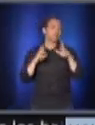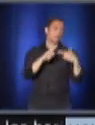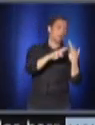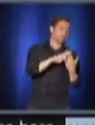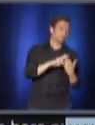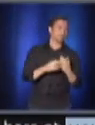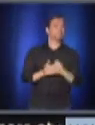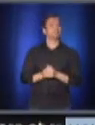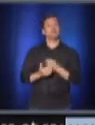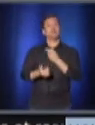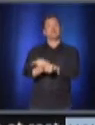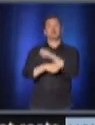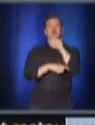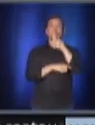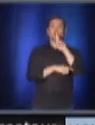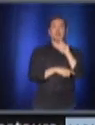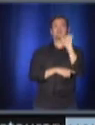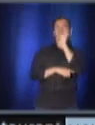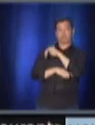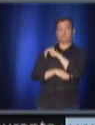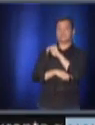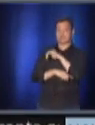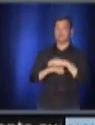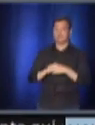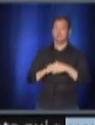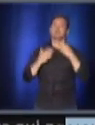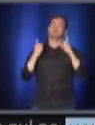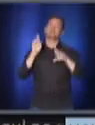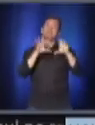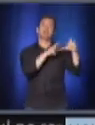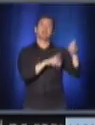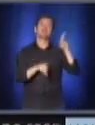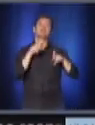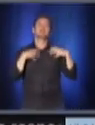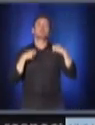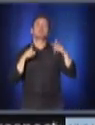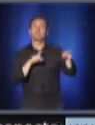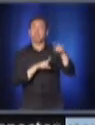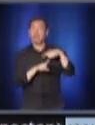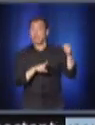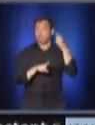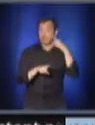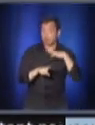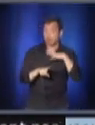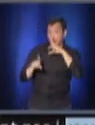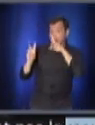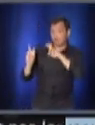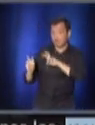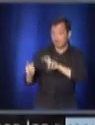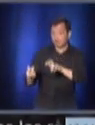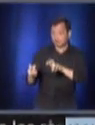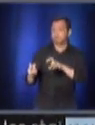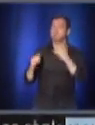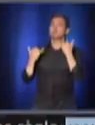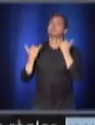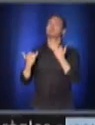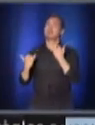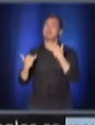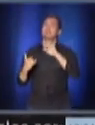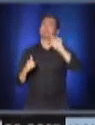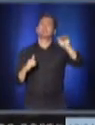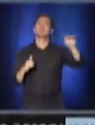faut comprendre que dans plusieurs situations, les équipes de santé publique, quand ils ont été au fait de l'enquête, sont entrés en contact avec les propriétaires de bars. Ça a été